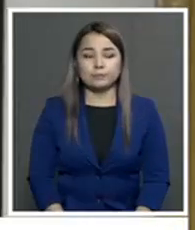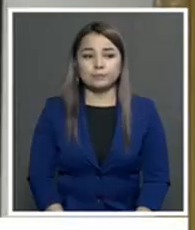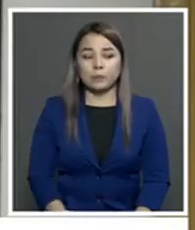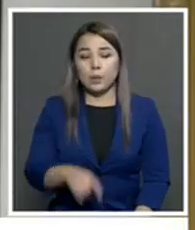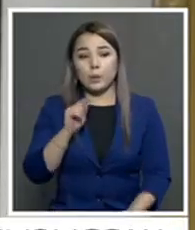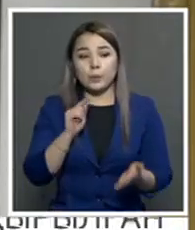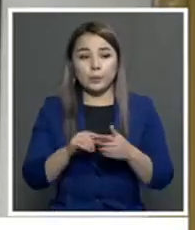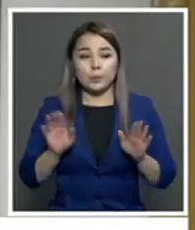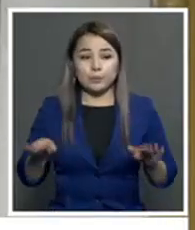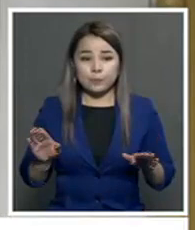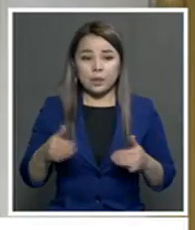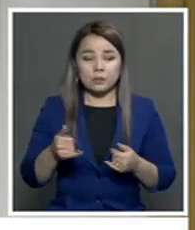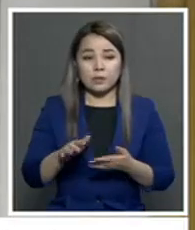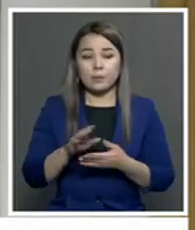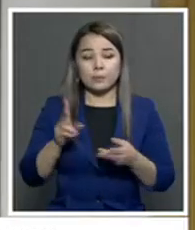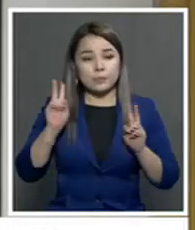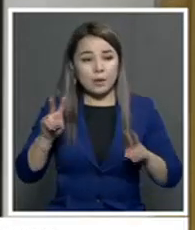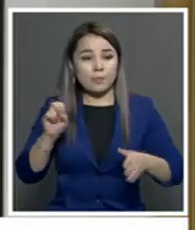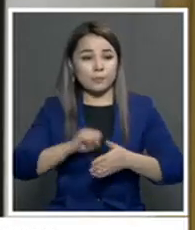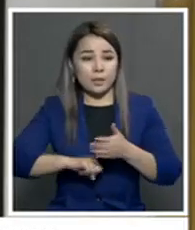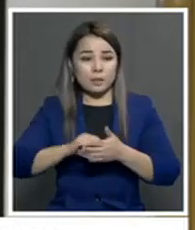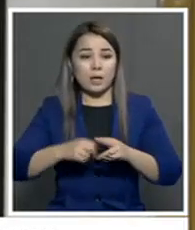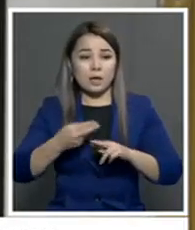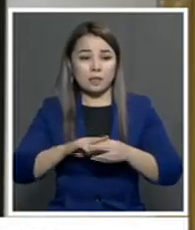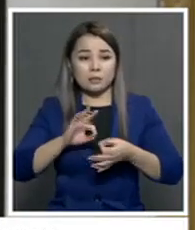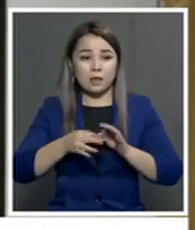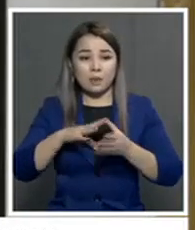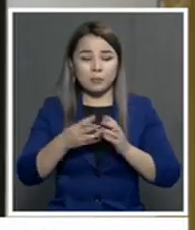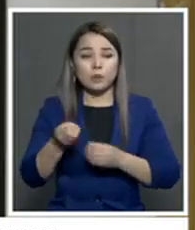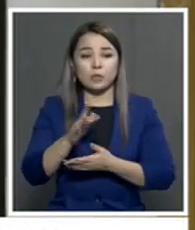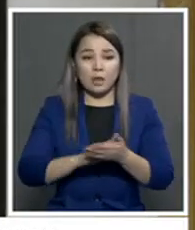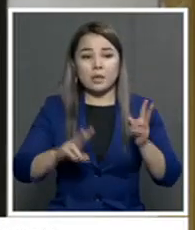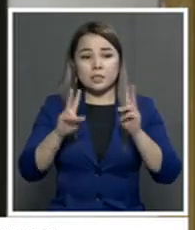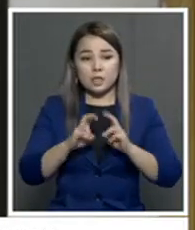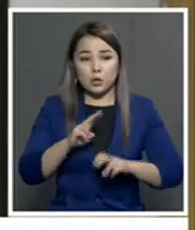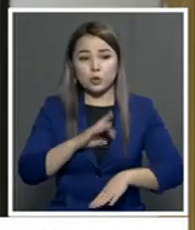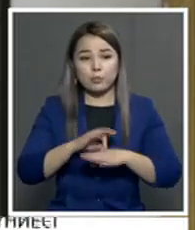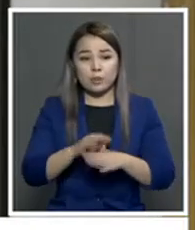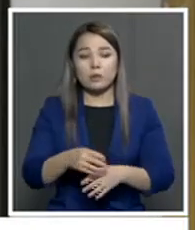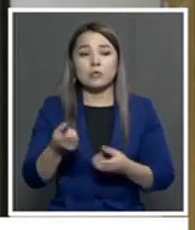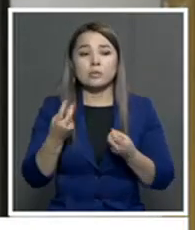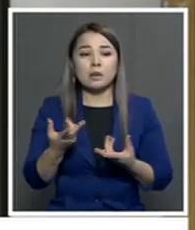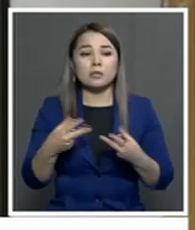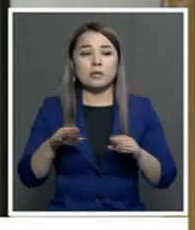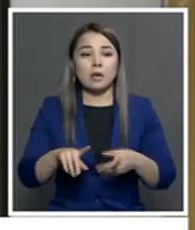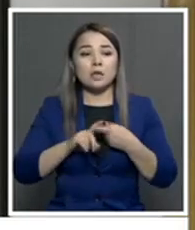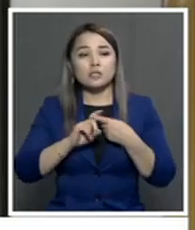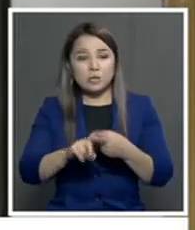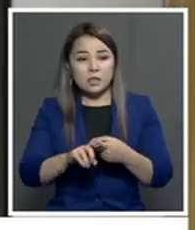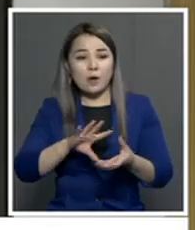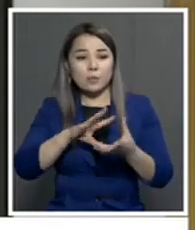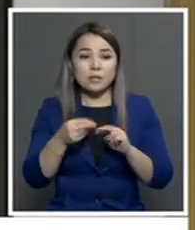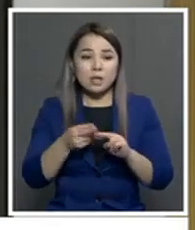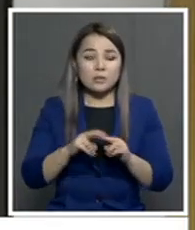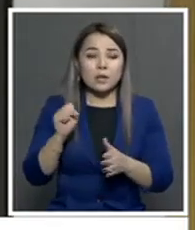Бұл құс, яғни белгісіз себептермен осы болғандықтан, оның қазір уақытта әлде де ары қарай зерттелуде, қаншалықты қай жақтан жұқтырылғаны,